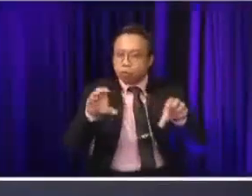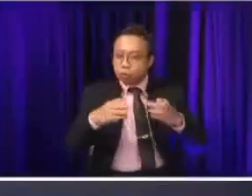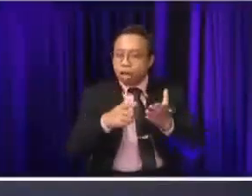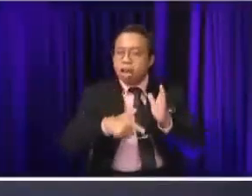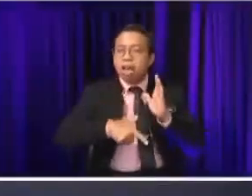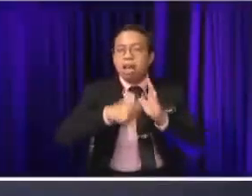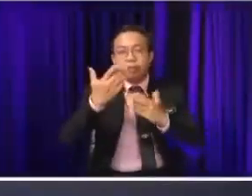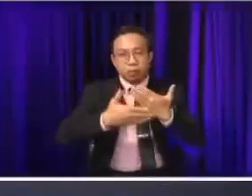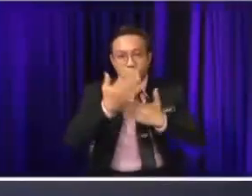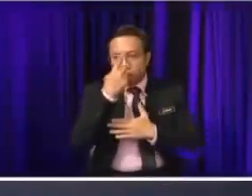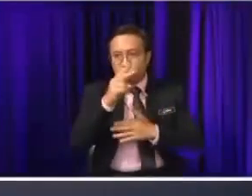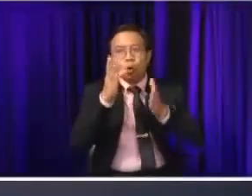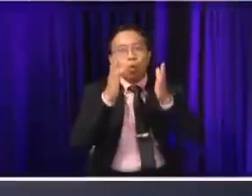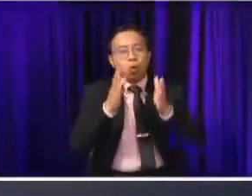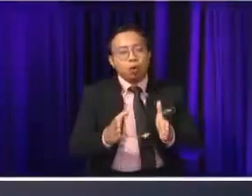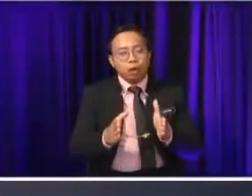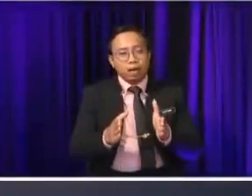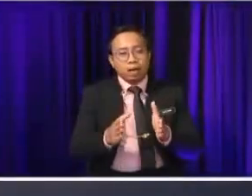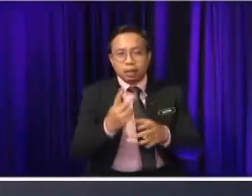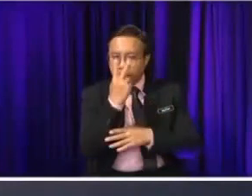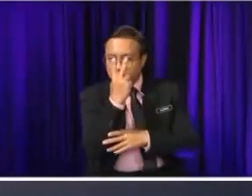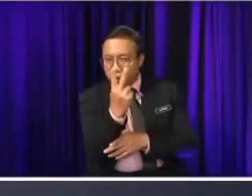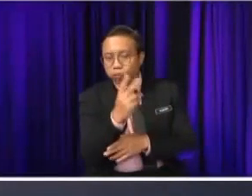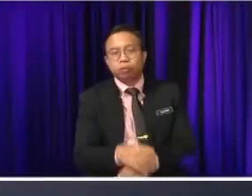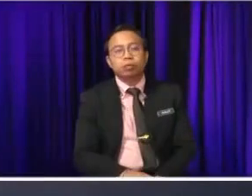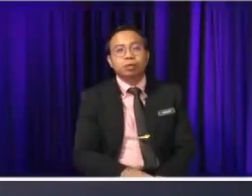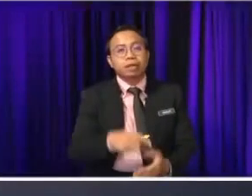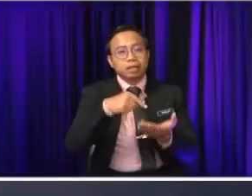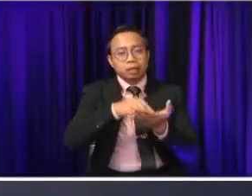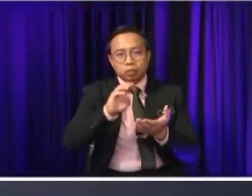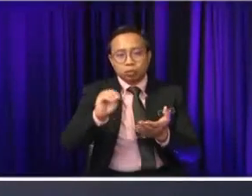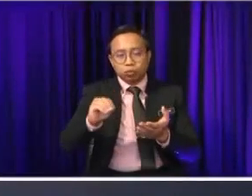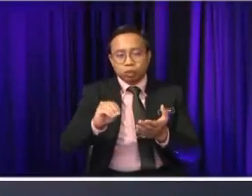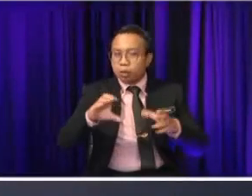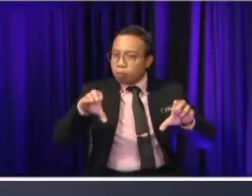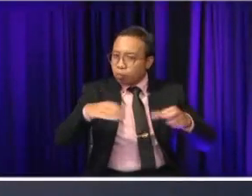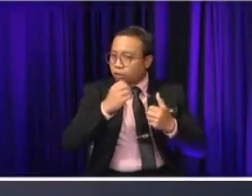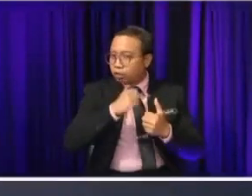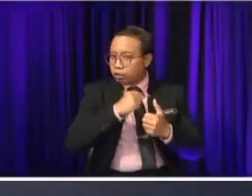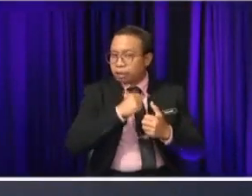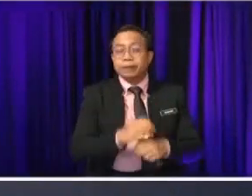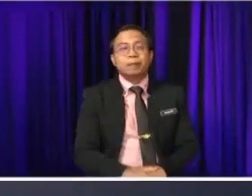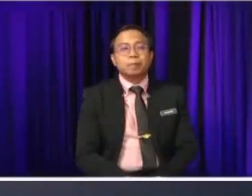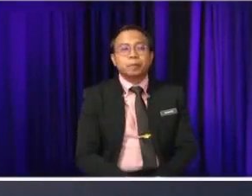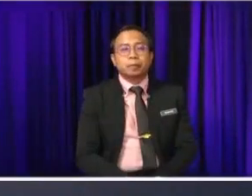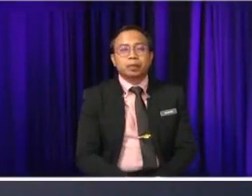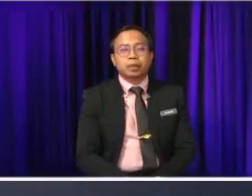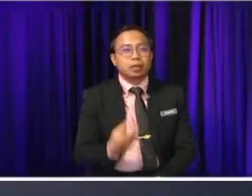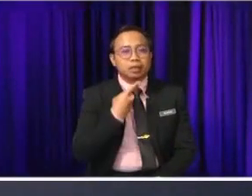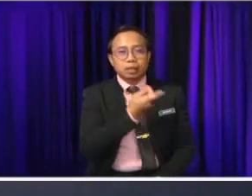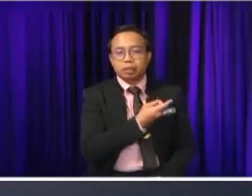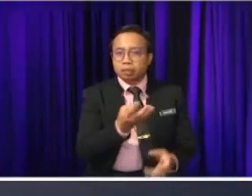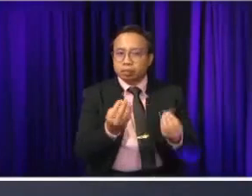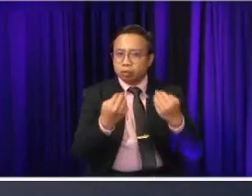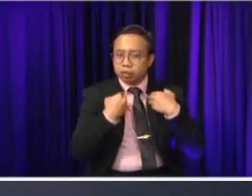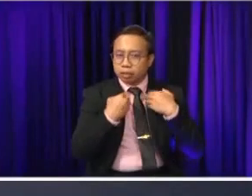lebih mudah untuk orang nampak saya ini memang anak murid yang sedihkan sepenuhnya jadinya bila kita pertama kita karena